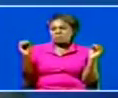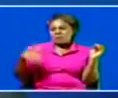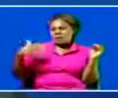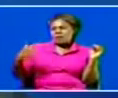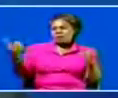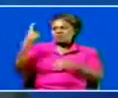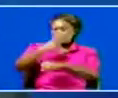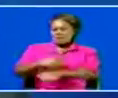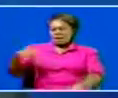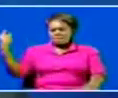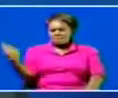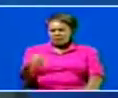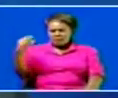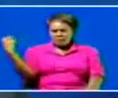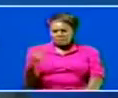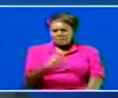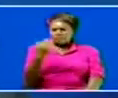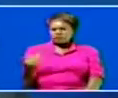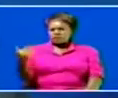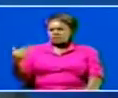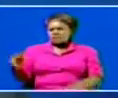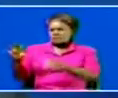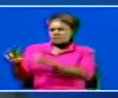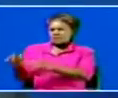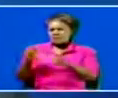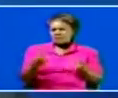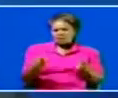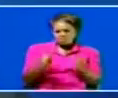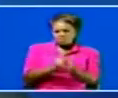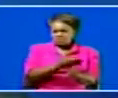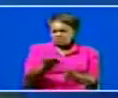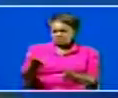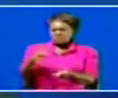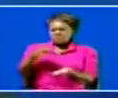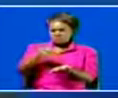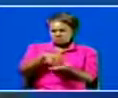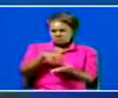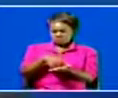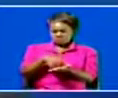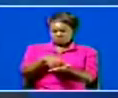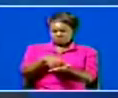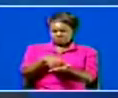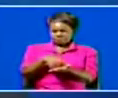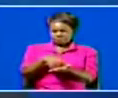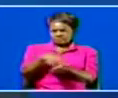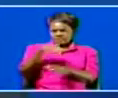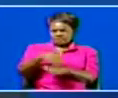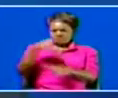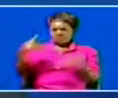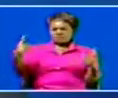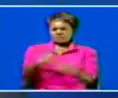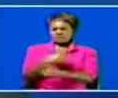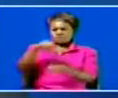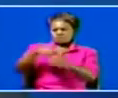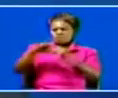siku anakandikwa migumi, watoto wanateswa pamoja na yeye, hali ambayo inapelekea kuleta athari mbalimbali katika